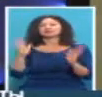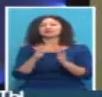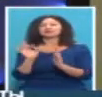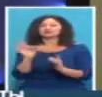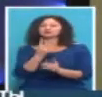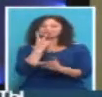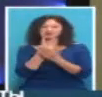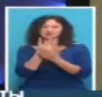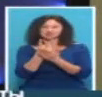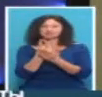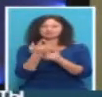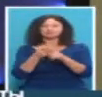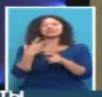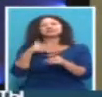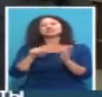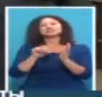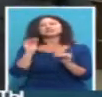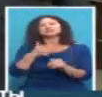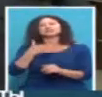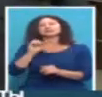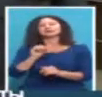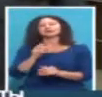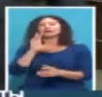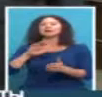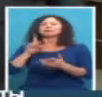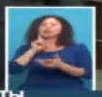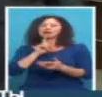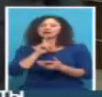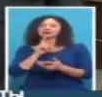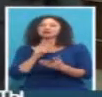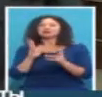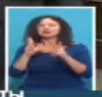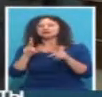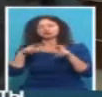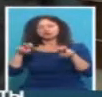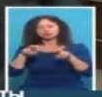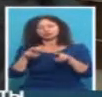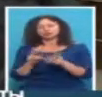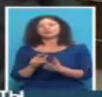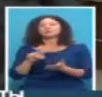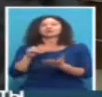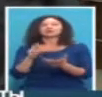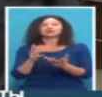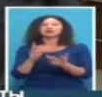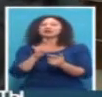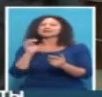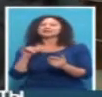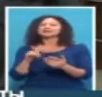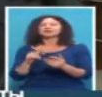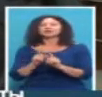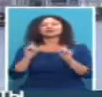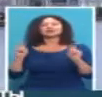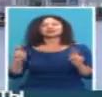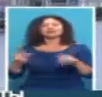расчетных показателей. Это 36 тысяч тенге. Пока льготы по применению контрольно-кассовых машин есть у предпринимателей, что торгуют на